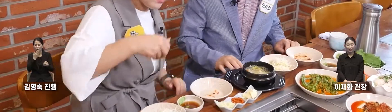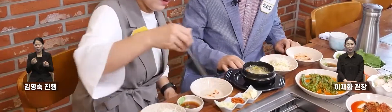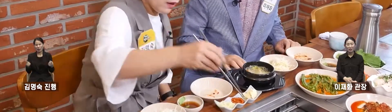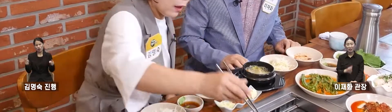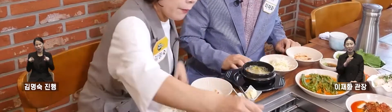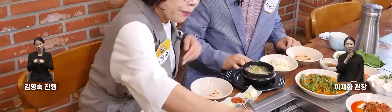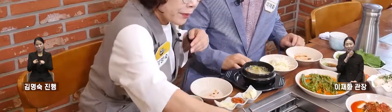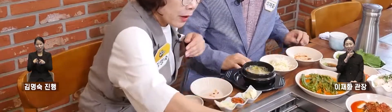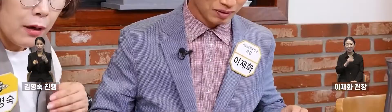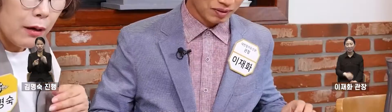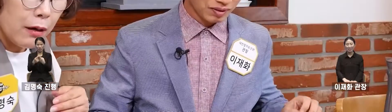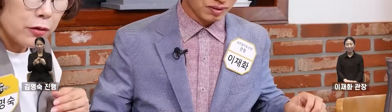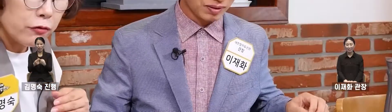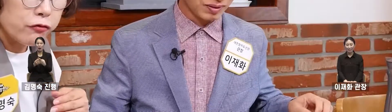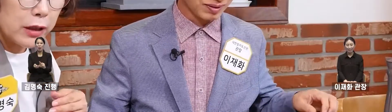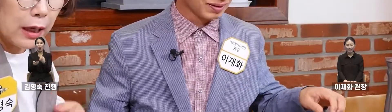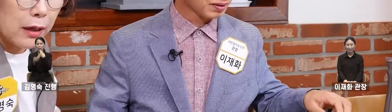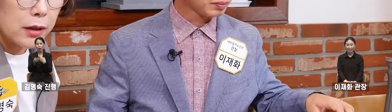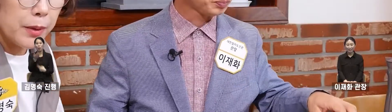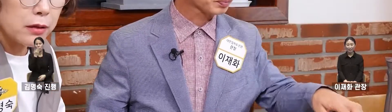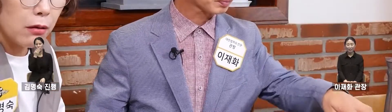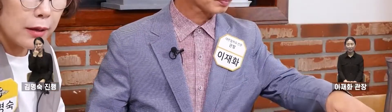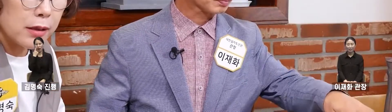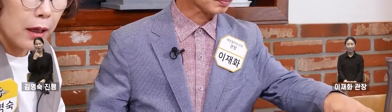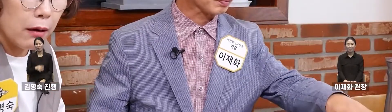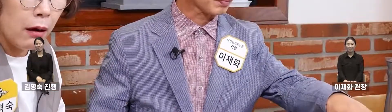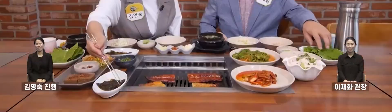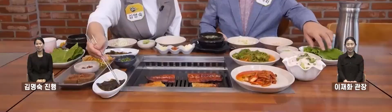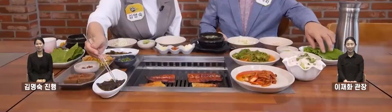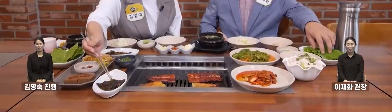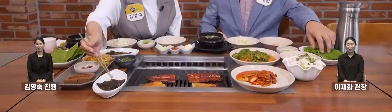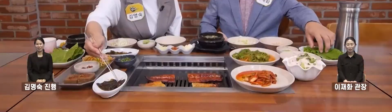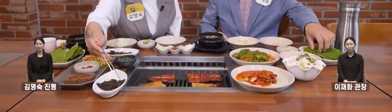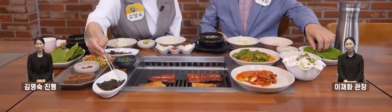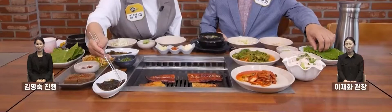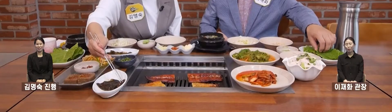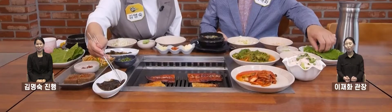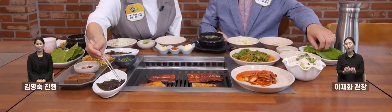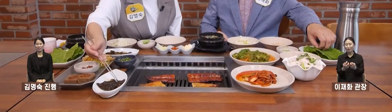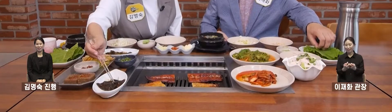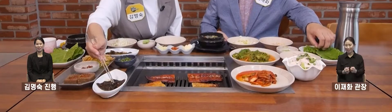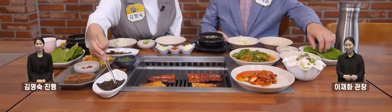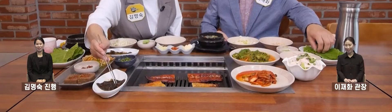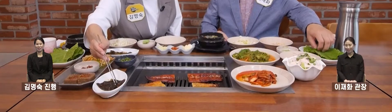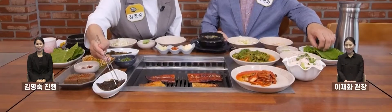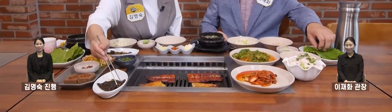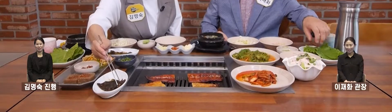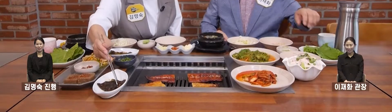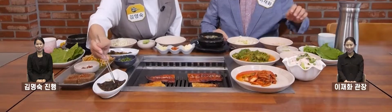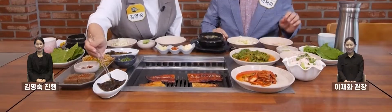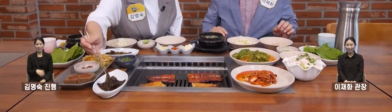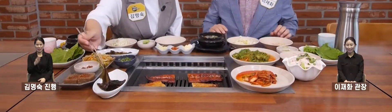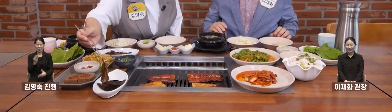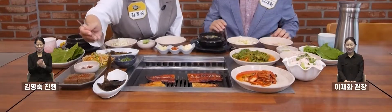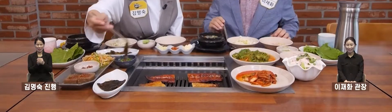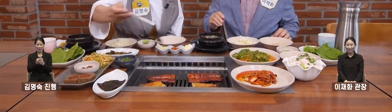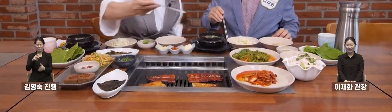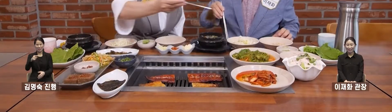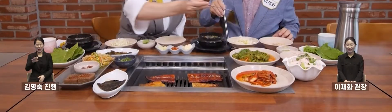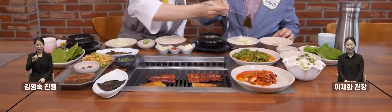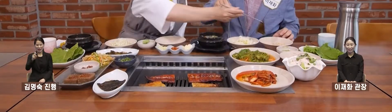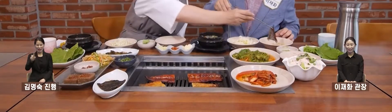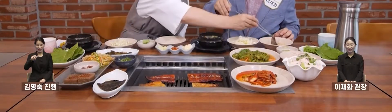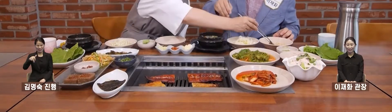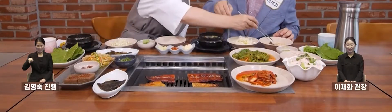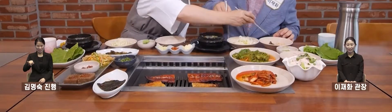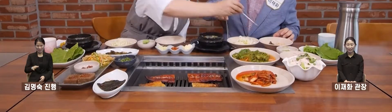먹어볼까요? 깻잎에다가 아, 두 개 다 입에 들어가실까요? 그러니까요. 제가 여기 또 깻잎